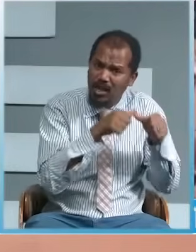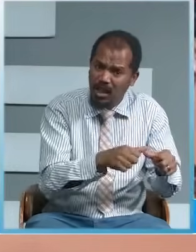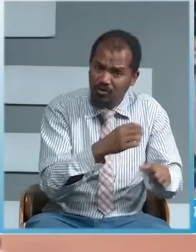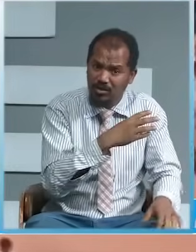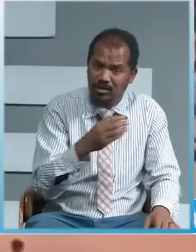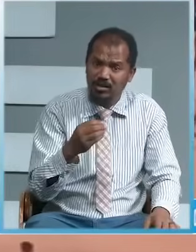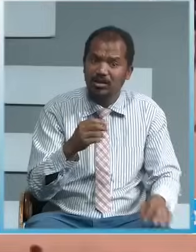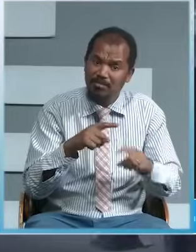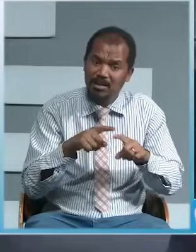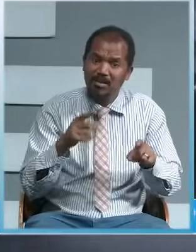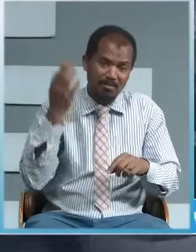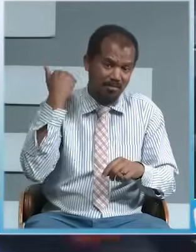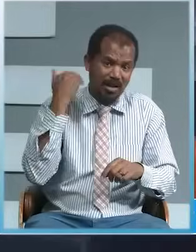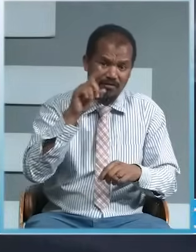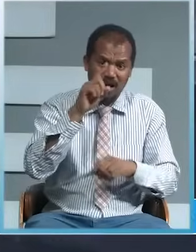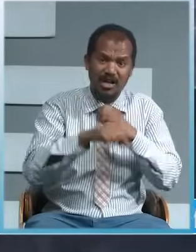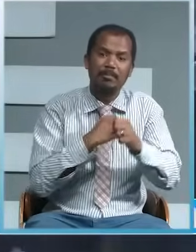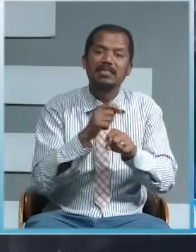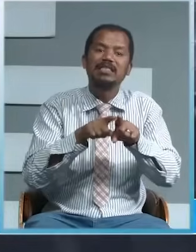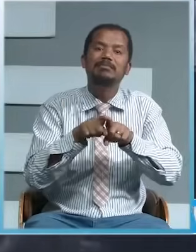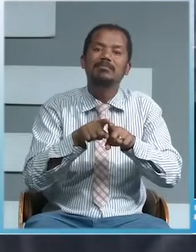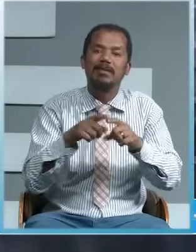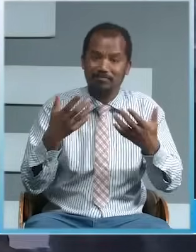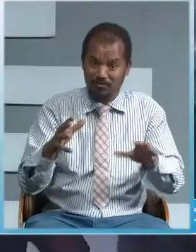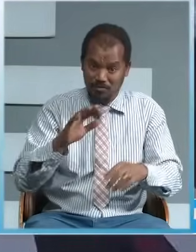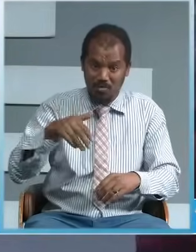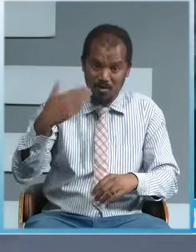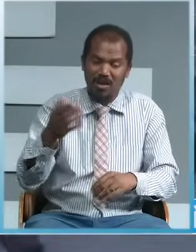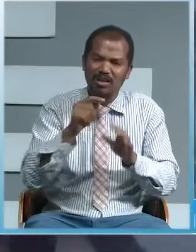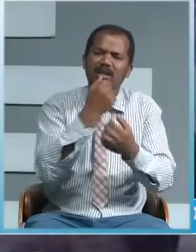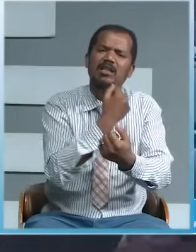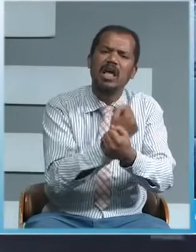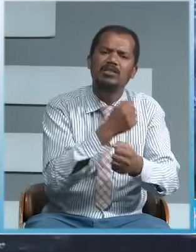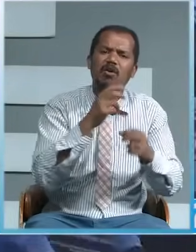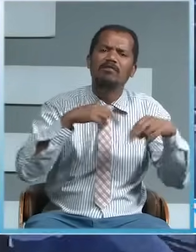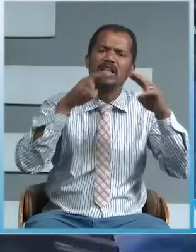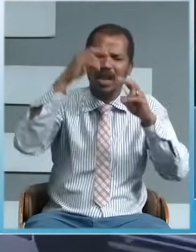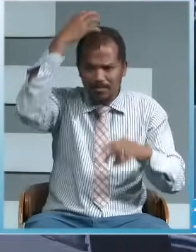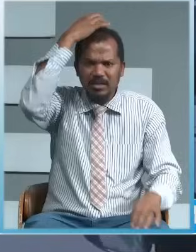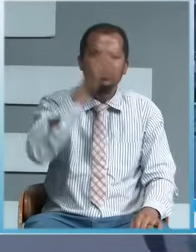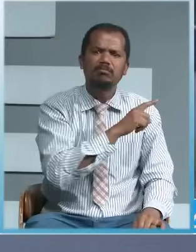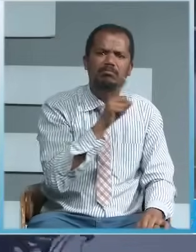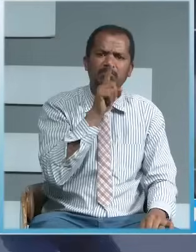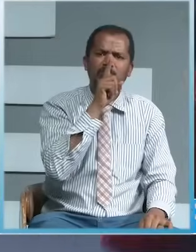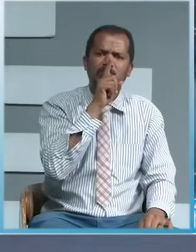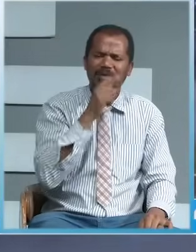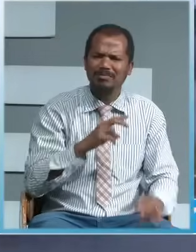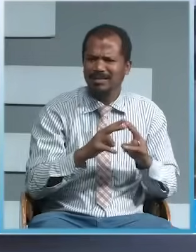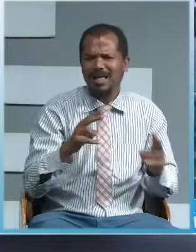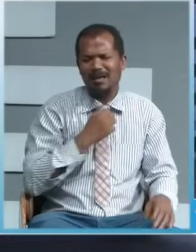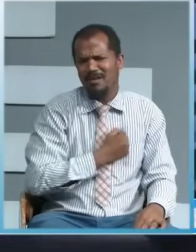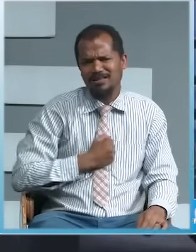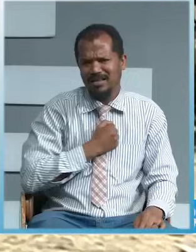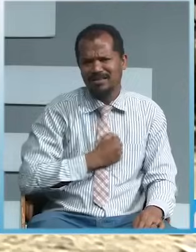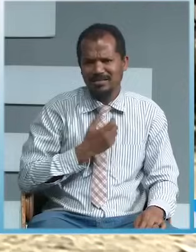جوننا باتلين باللفوان دامت سمم منك كتدرق بوهالا تاسرو يفرال منغستو زم مالتو عساز